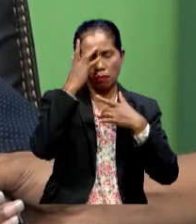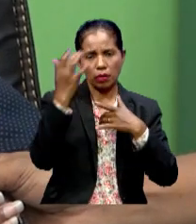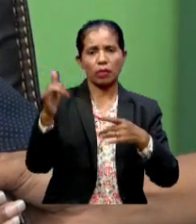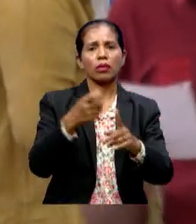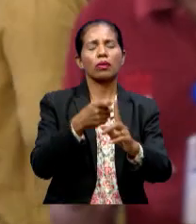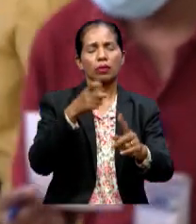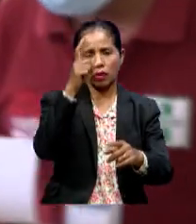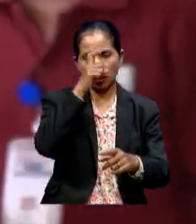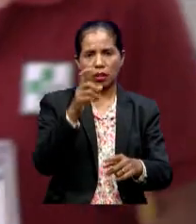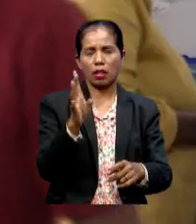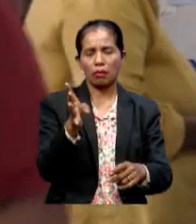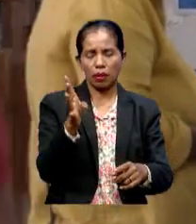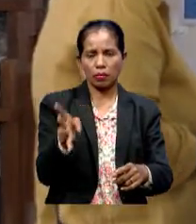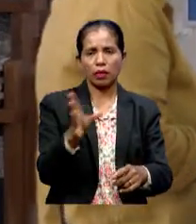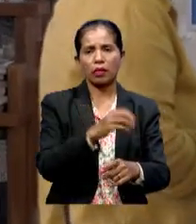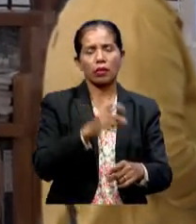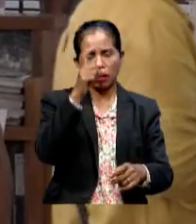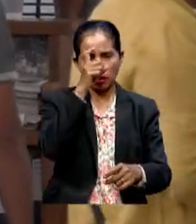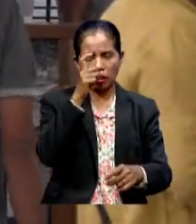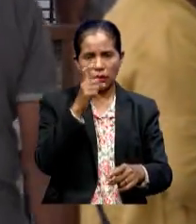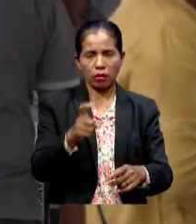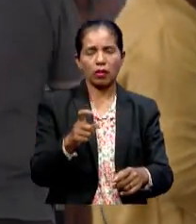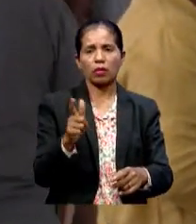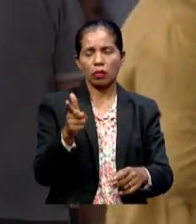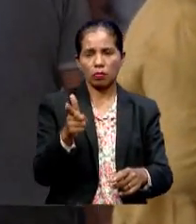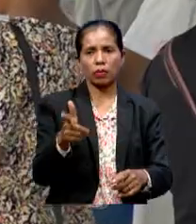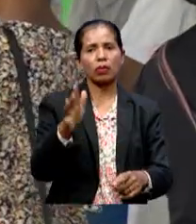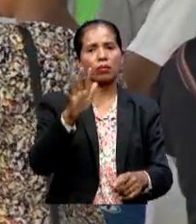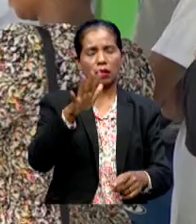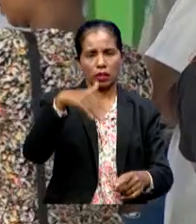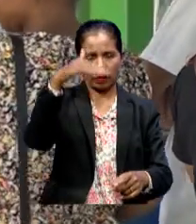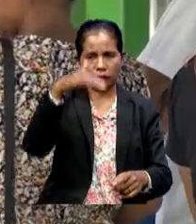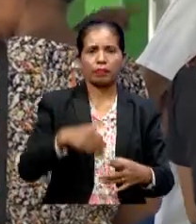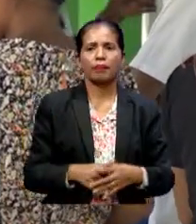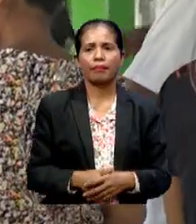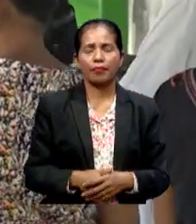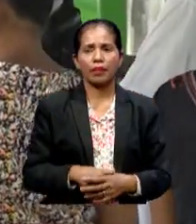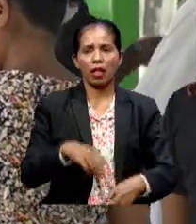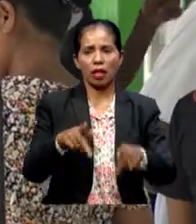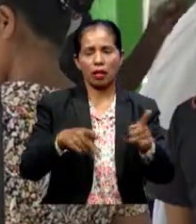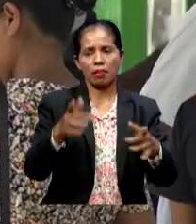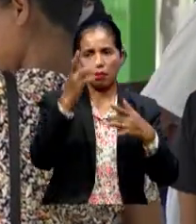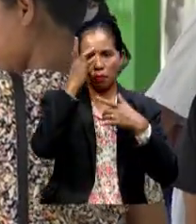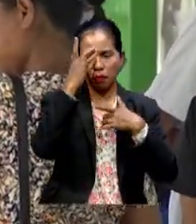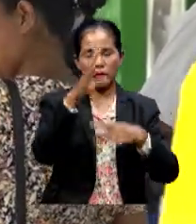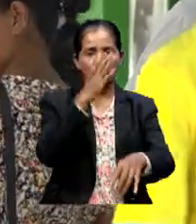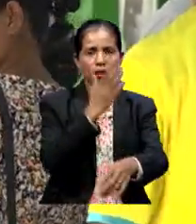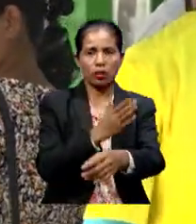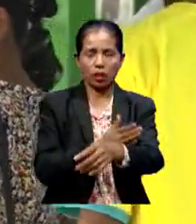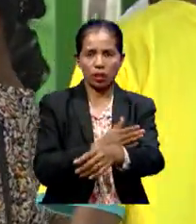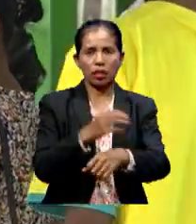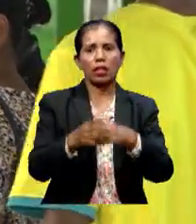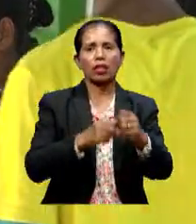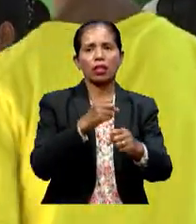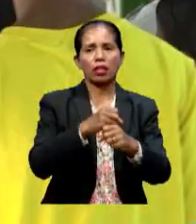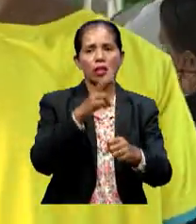mayoria ho idadi hat nulu resin no idadi produtivo ruan nulu paleten. Alain de ne paciente ne behalau amputa saun iha tina rihun rua ruan